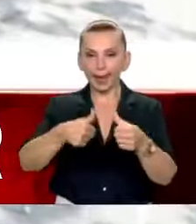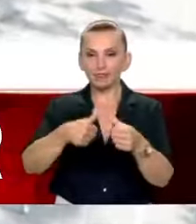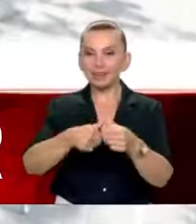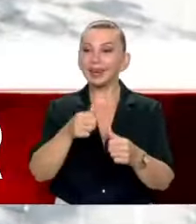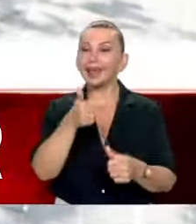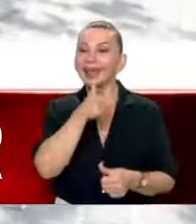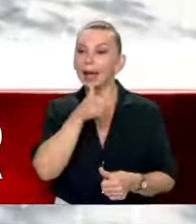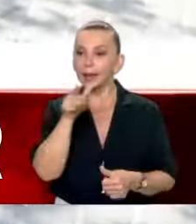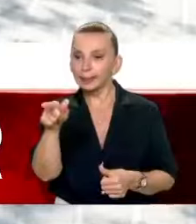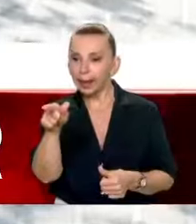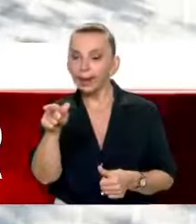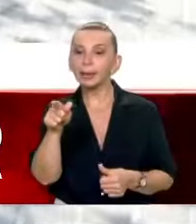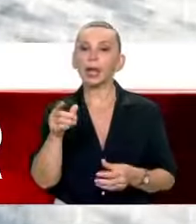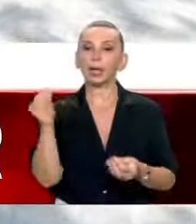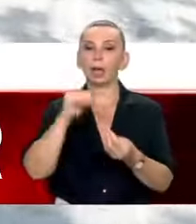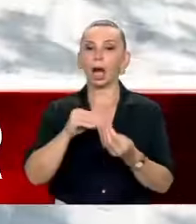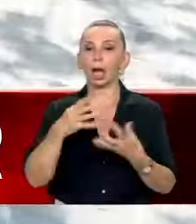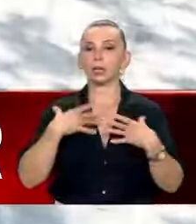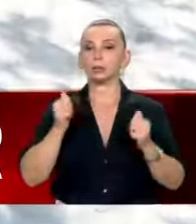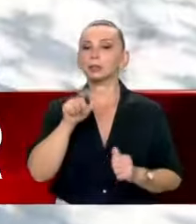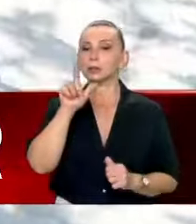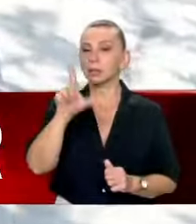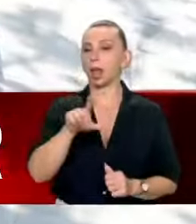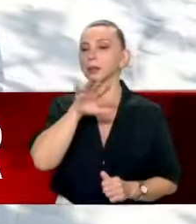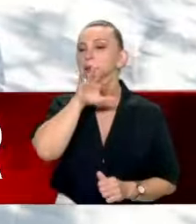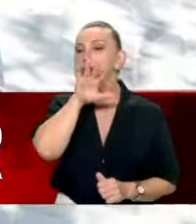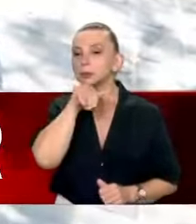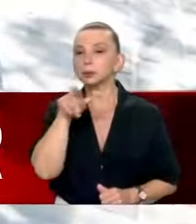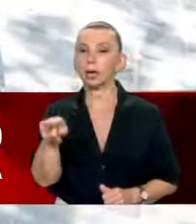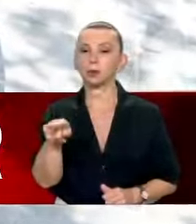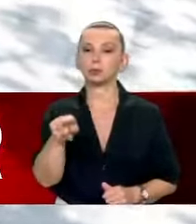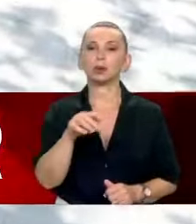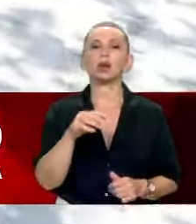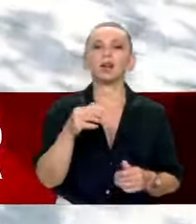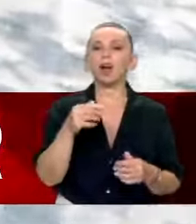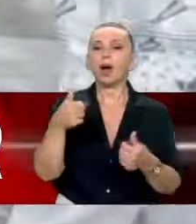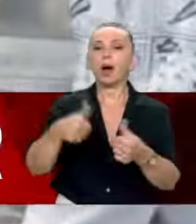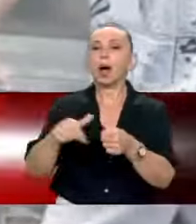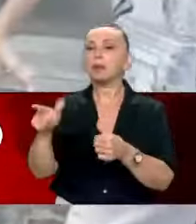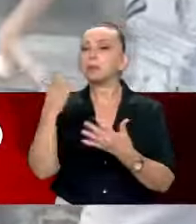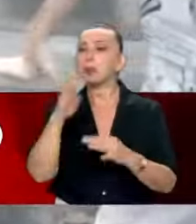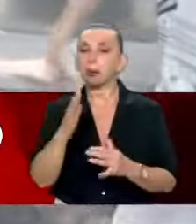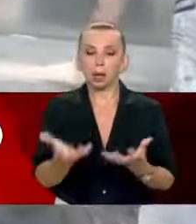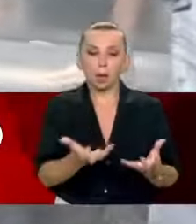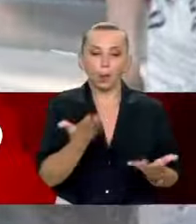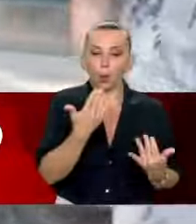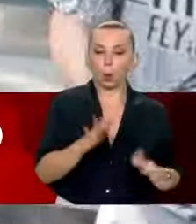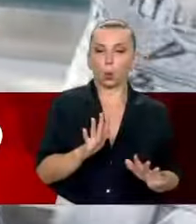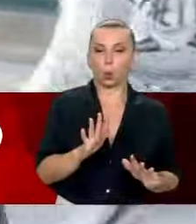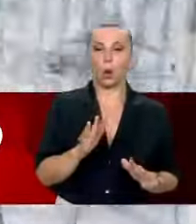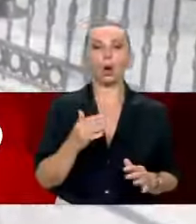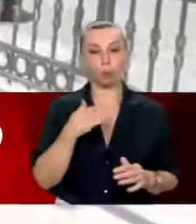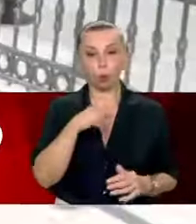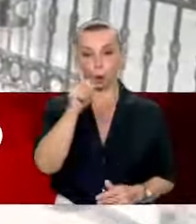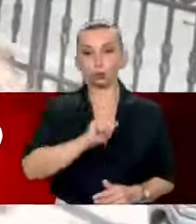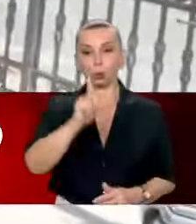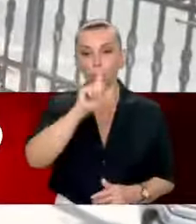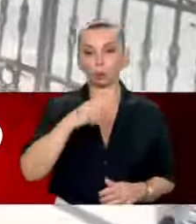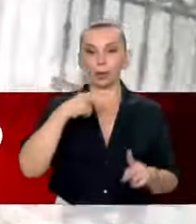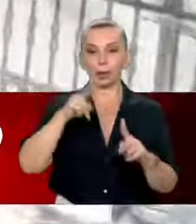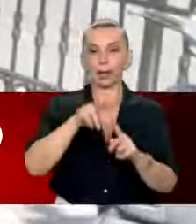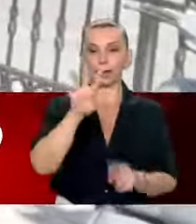bekarlara göre daha sağlıklı yaşlanıyor. Gerçekten doğru bir şey yani. Hanım olmayınca yemek olmuyor, aş olmuyor. Çok doğru. Ben %100 katılıyorum. Bakın